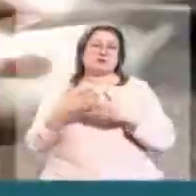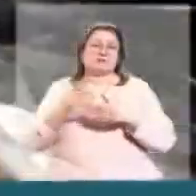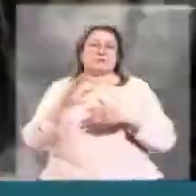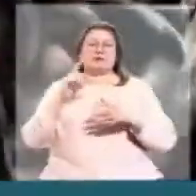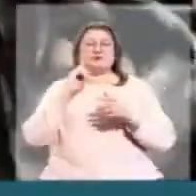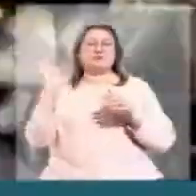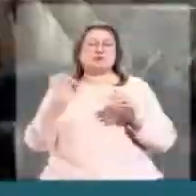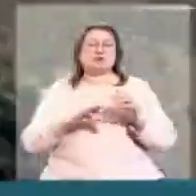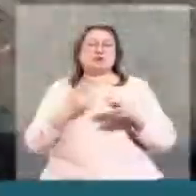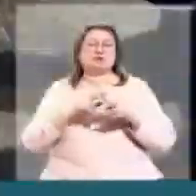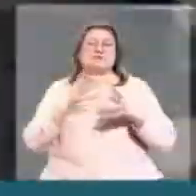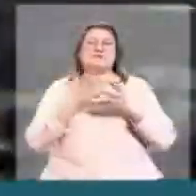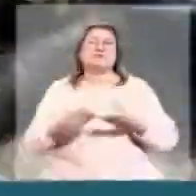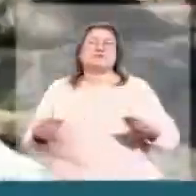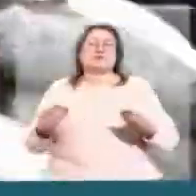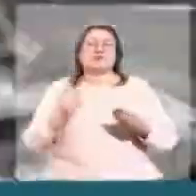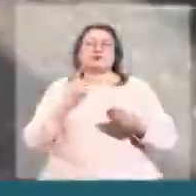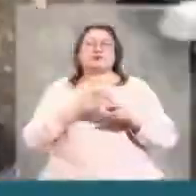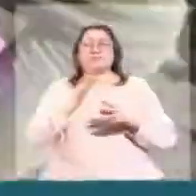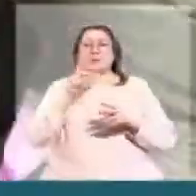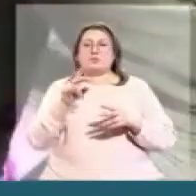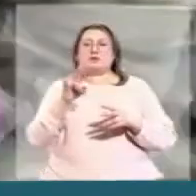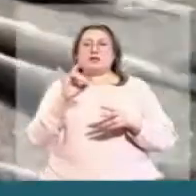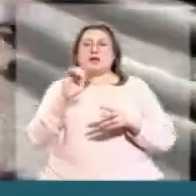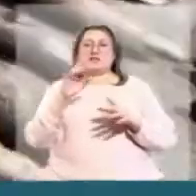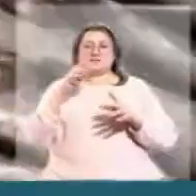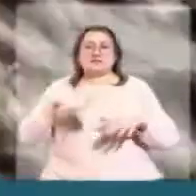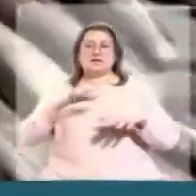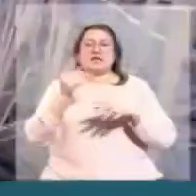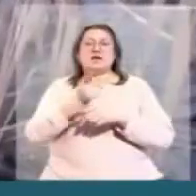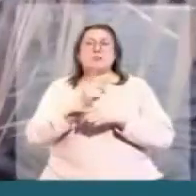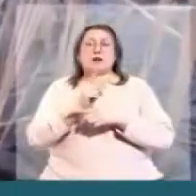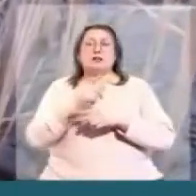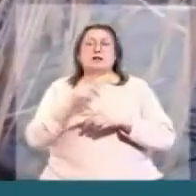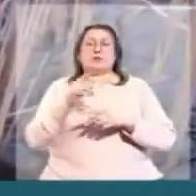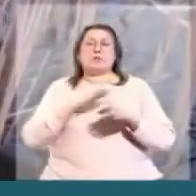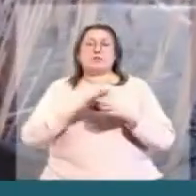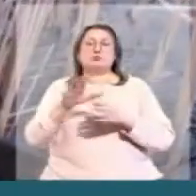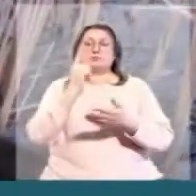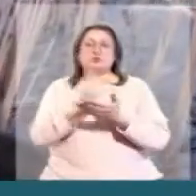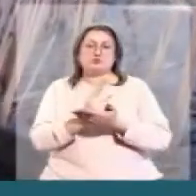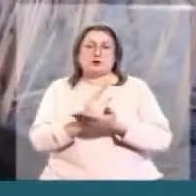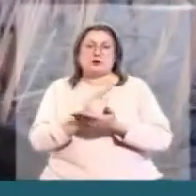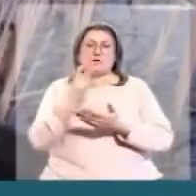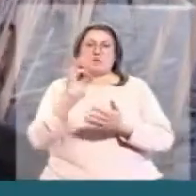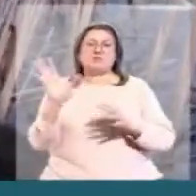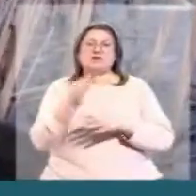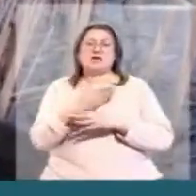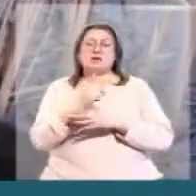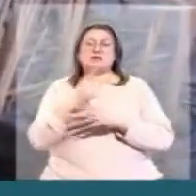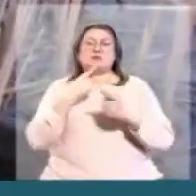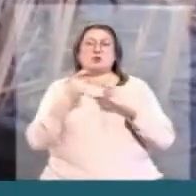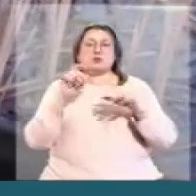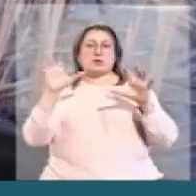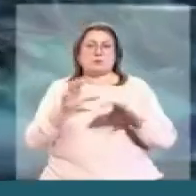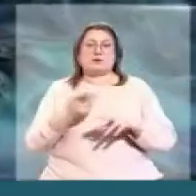Чаще всего браконьерство происходит весной, так как это период нереста и рыбалка на некоторые породы рыб полностью запрещена. Но не все рыбаки соблюдают